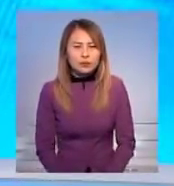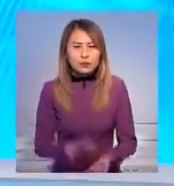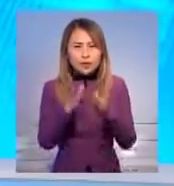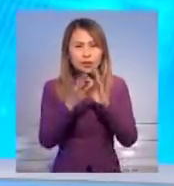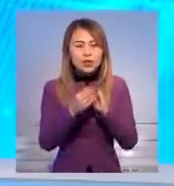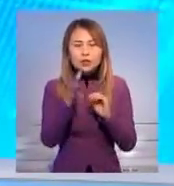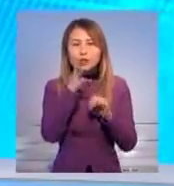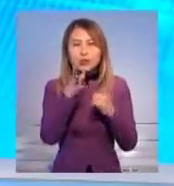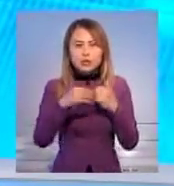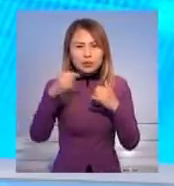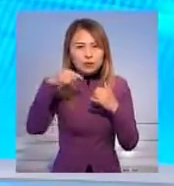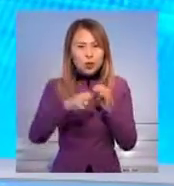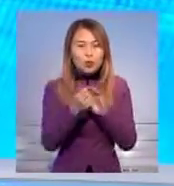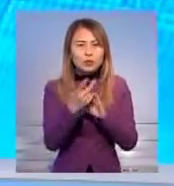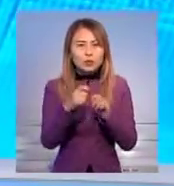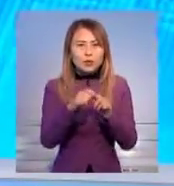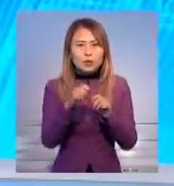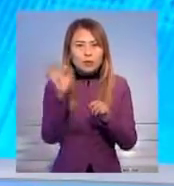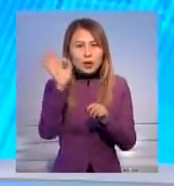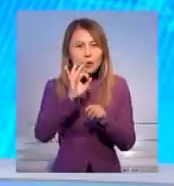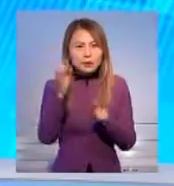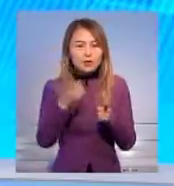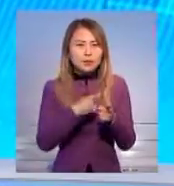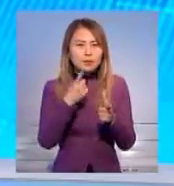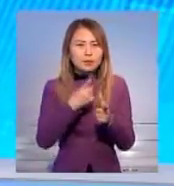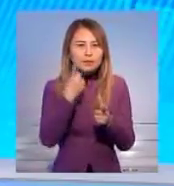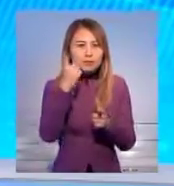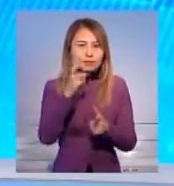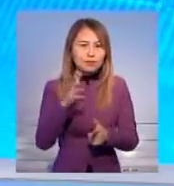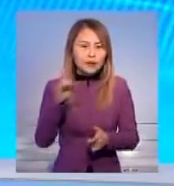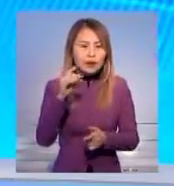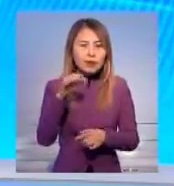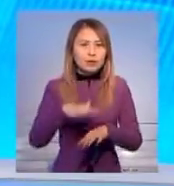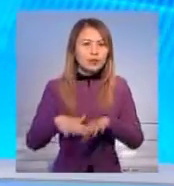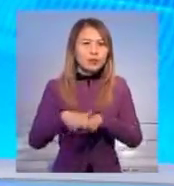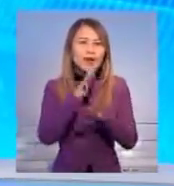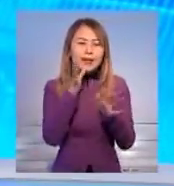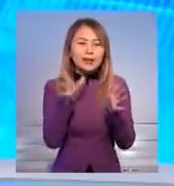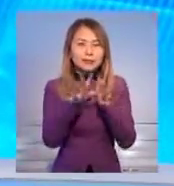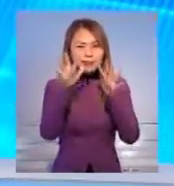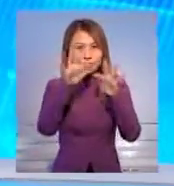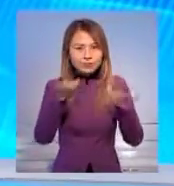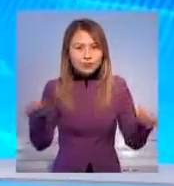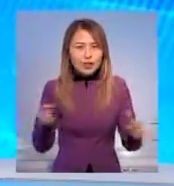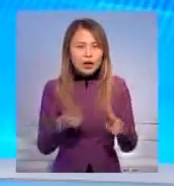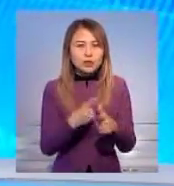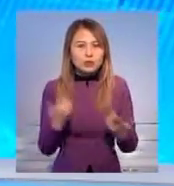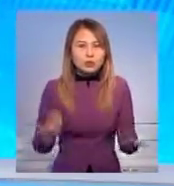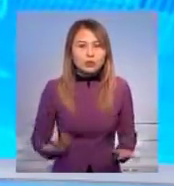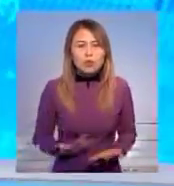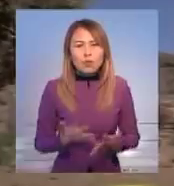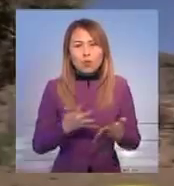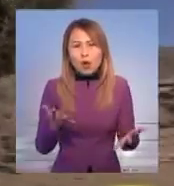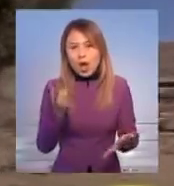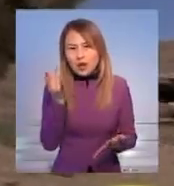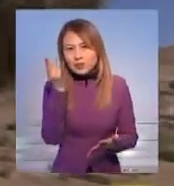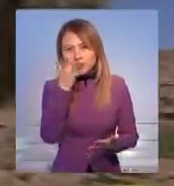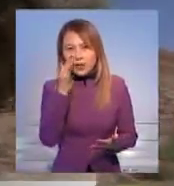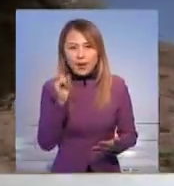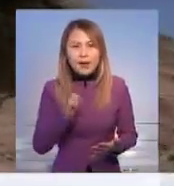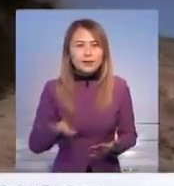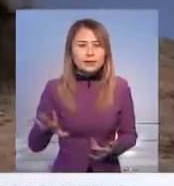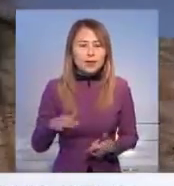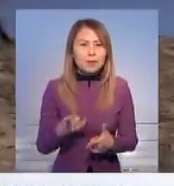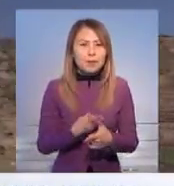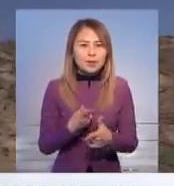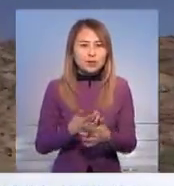Жалпы жер бетінің 13%, яғни 1 миллиард халық бүгінде электр жарығынсыз өмір сүруде екен. Және жартысынан көбі Африка мен Азия елдерінде